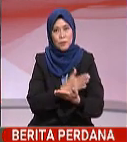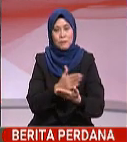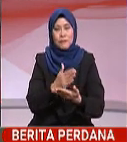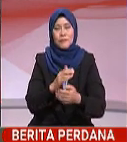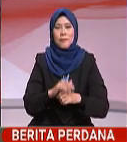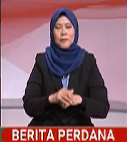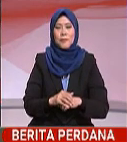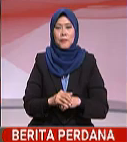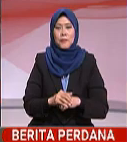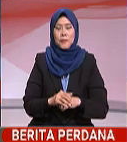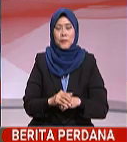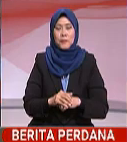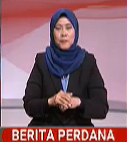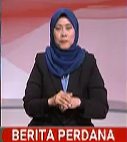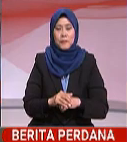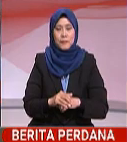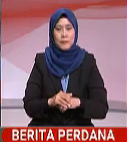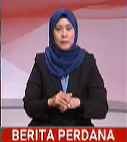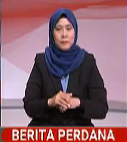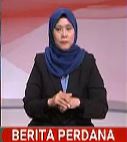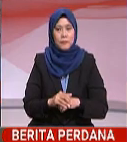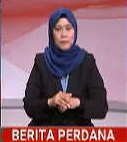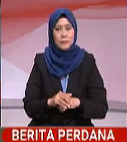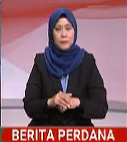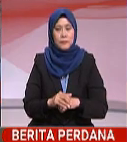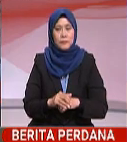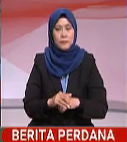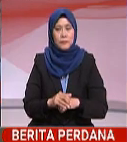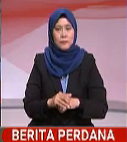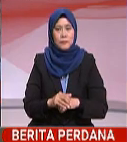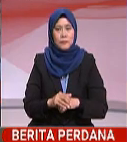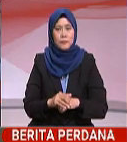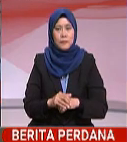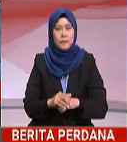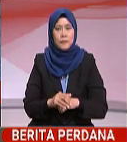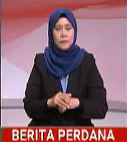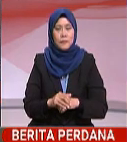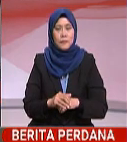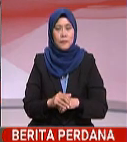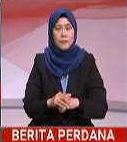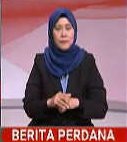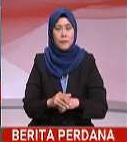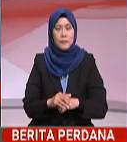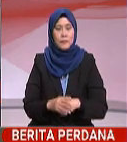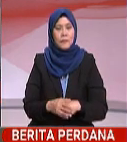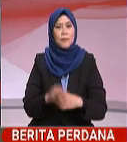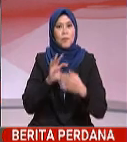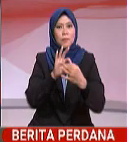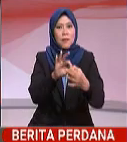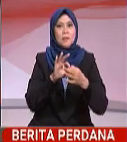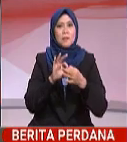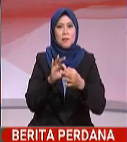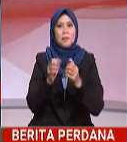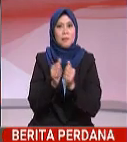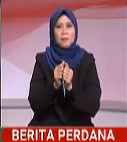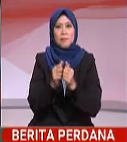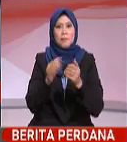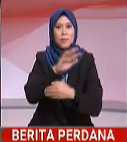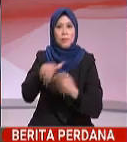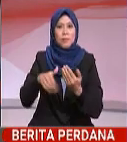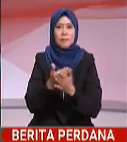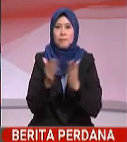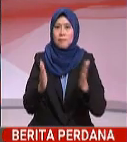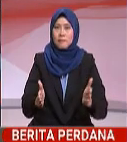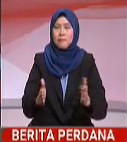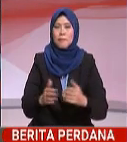inilah satu-satunya formula yang harus diambil. Kerana berkolaborasi dengan anak-anak muda, jadi